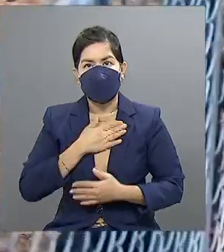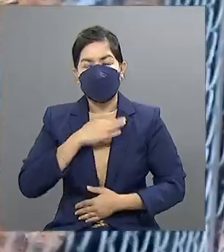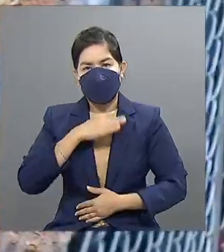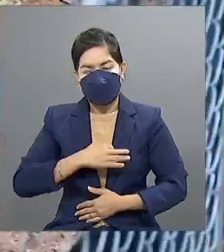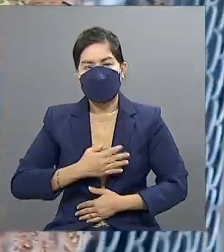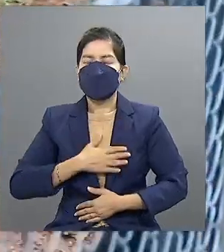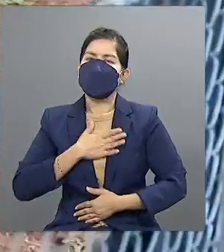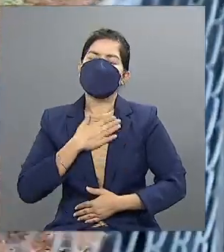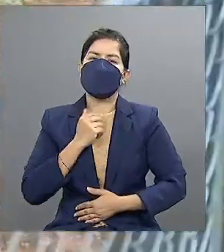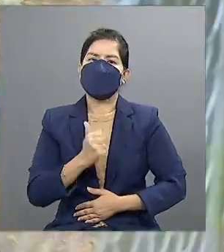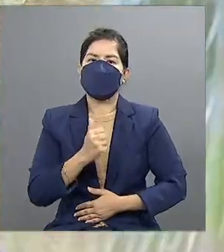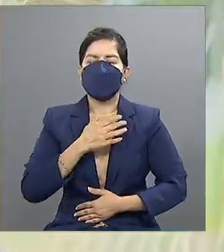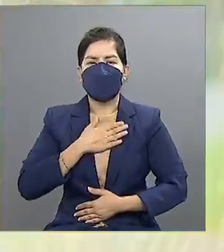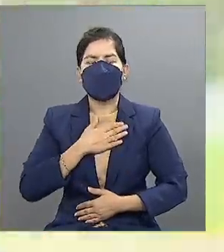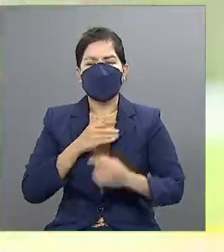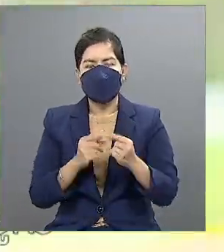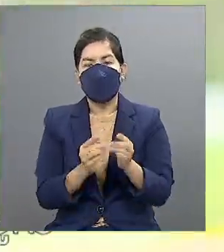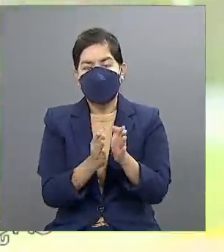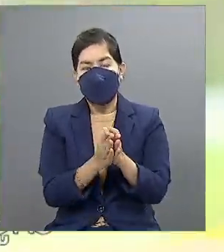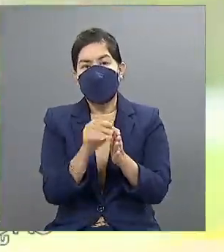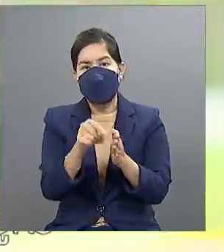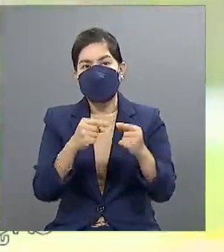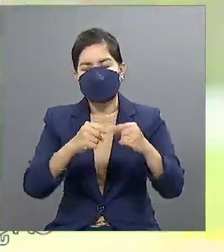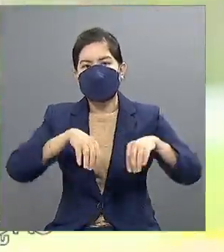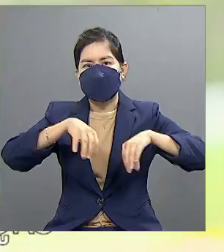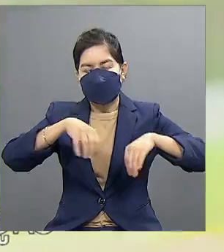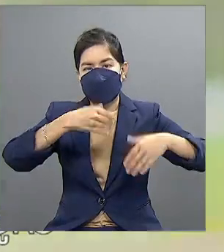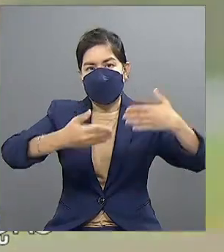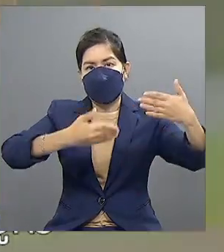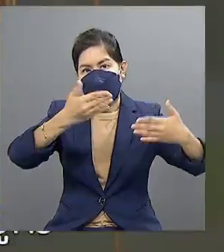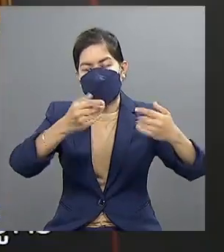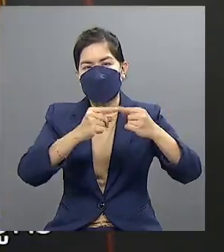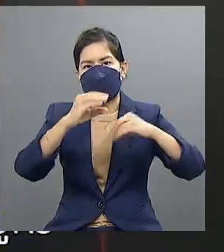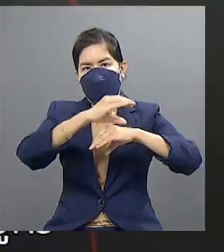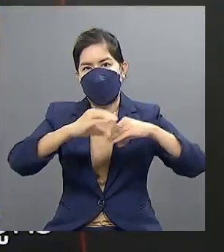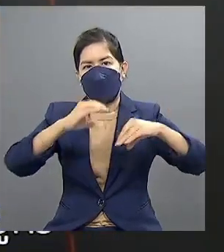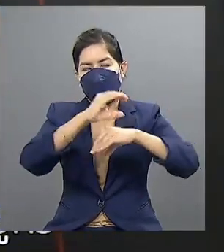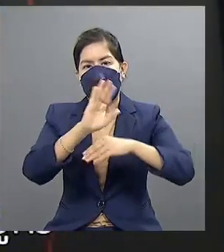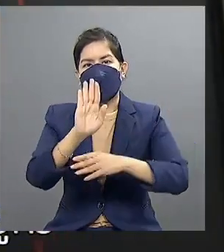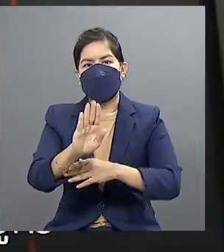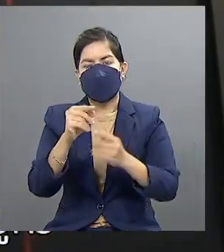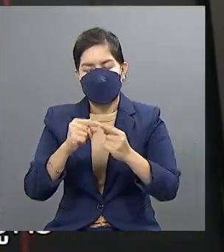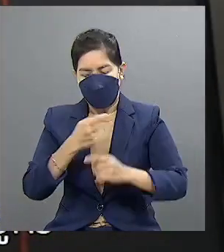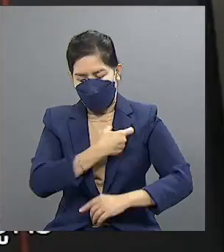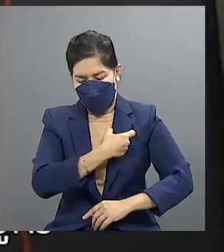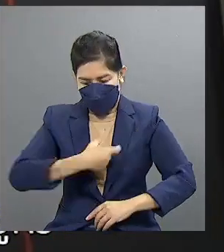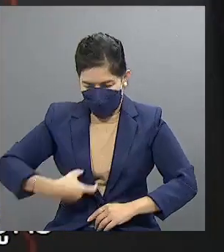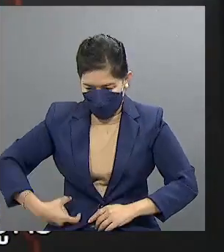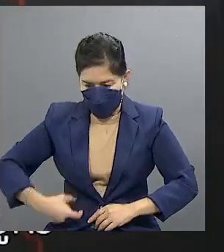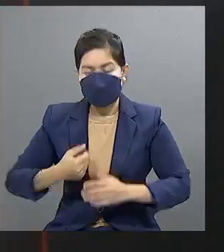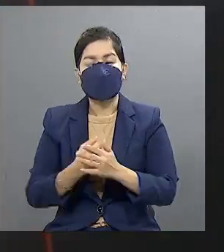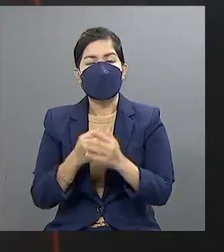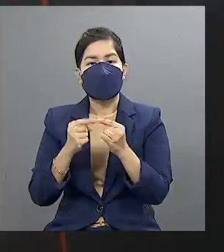ที่ได้เข้ามาเป็นส่วนหนึ่งในการขับเคลื่อนโครงการพระราชทานในพระบาทสมเด็จพระวชิรเกล้าเจ้าอยู่